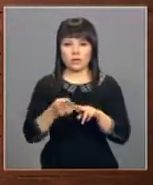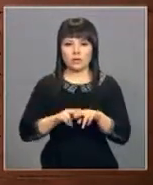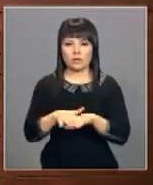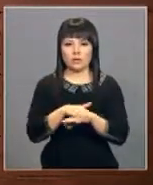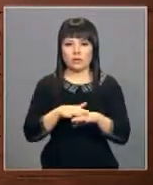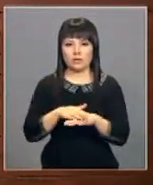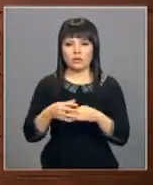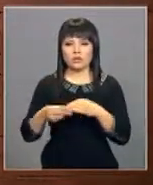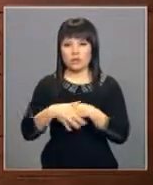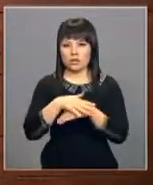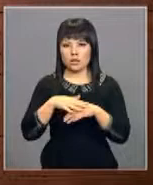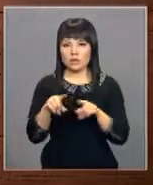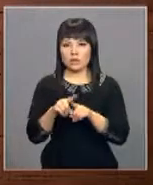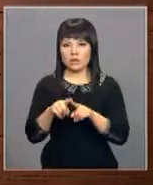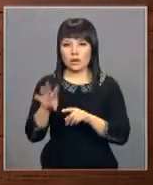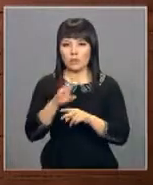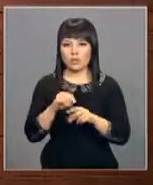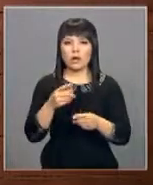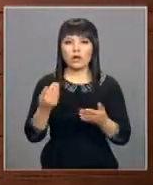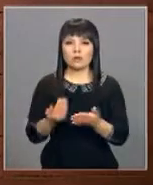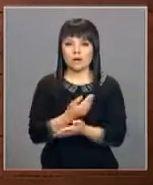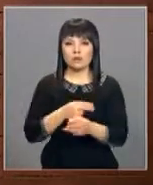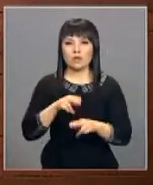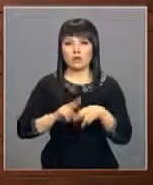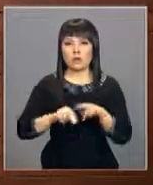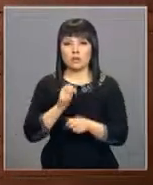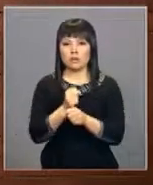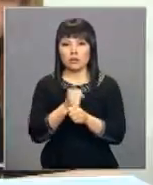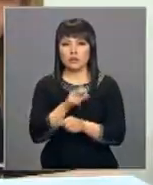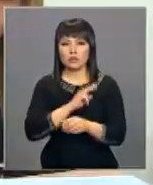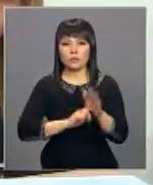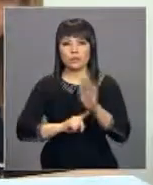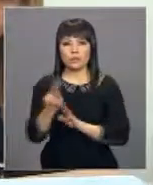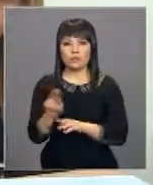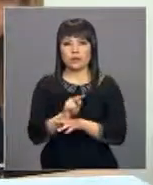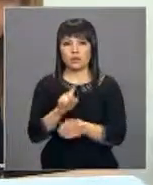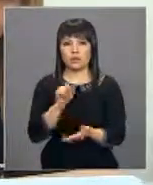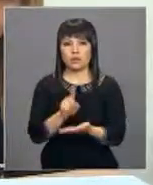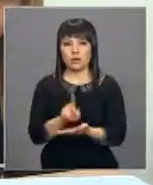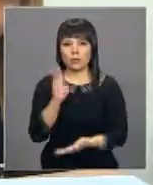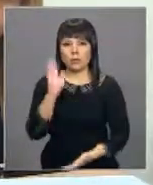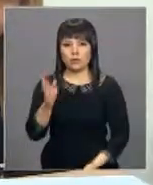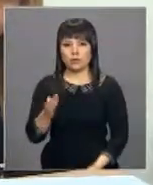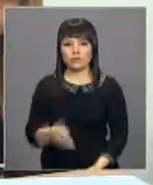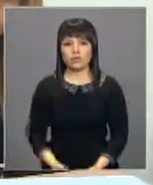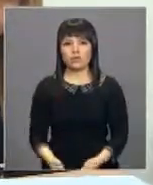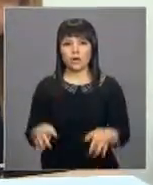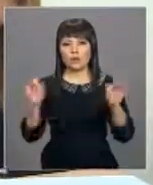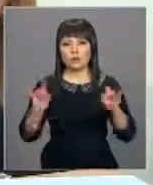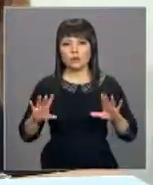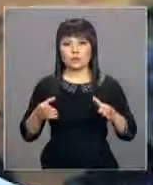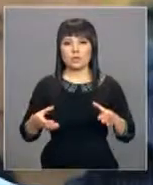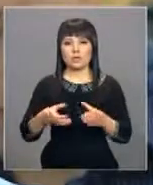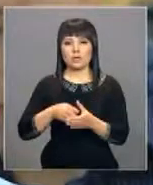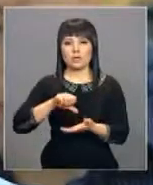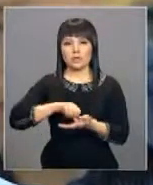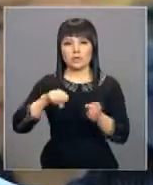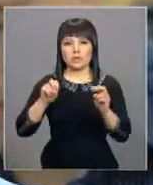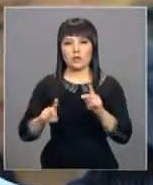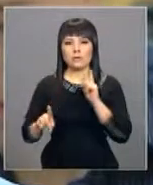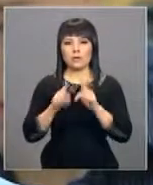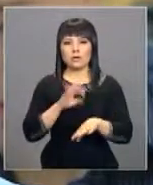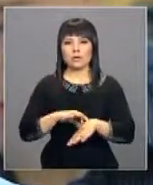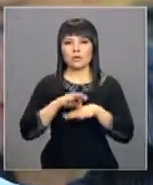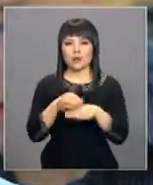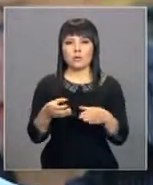Жергілікті жерлерді қайта өңдеу жұмыстары басталды. Сонымен қатар төтенше жағдайлар комитетіндегі брифингте